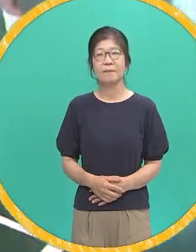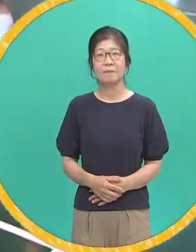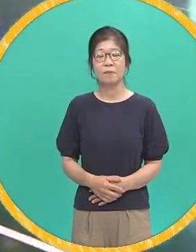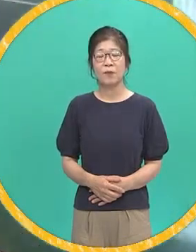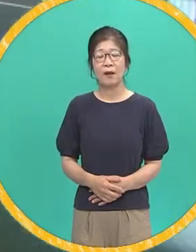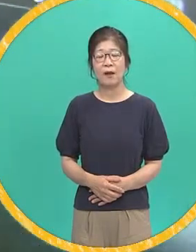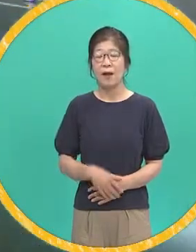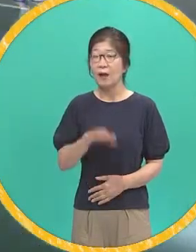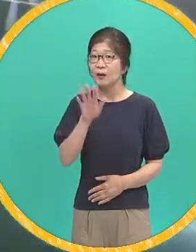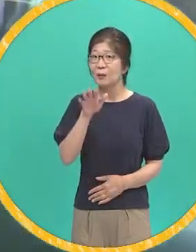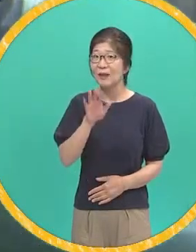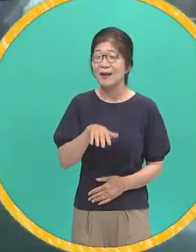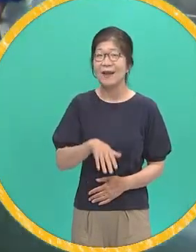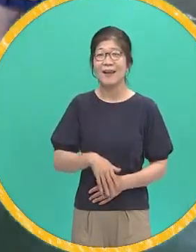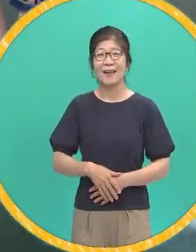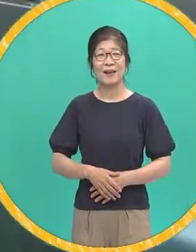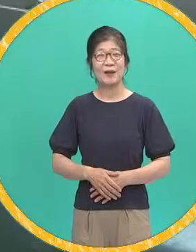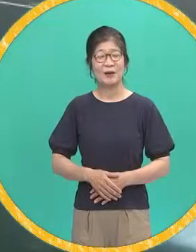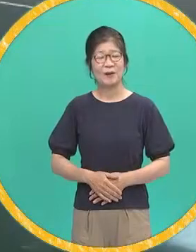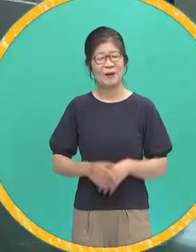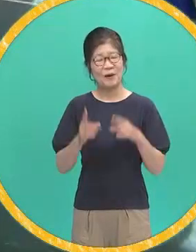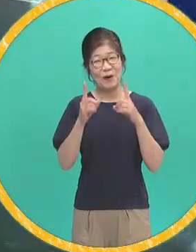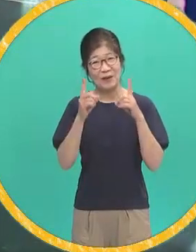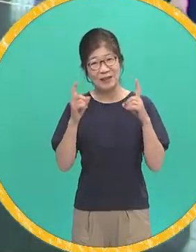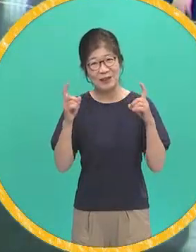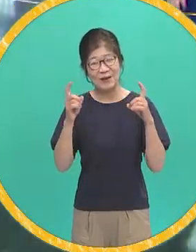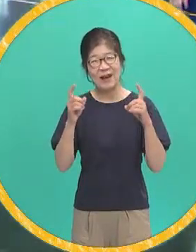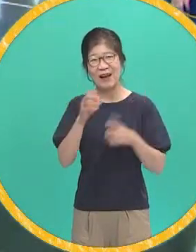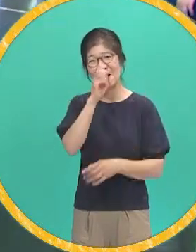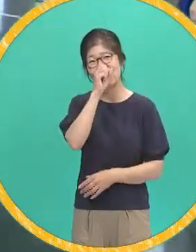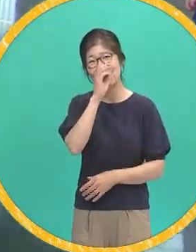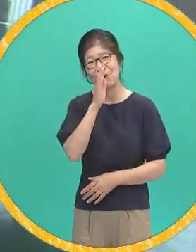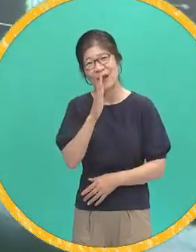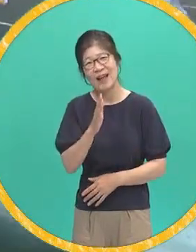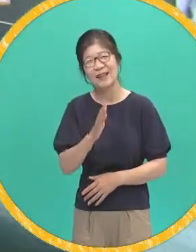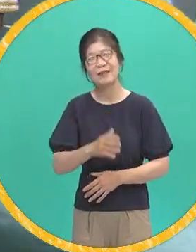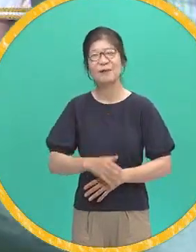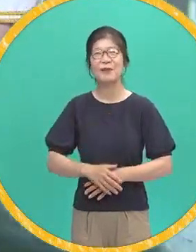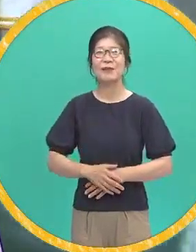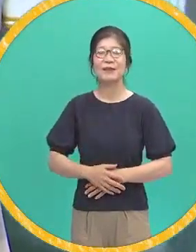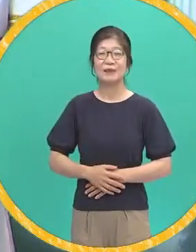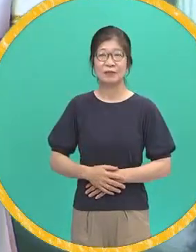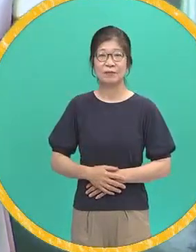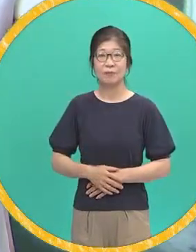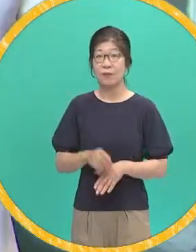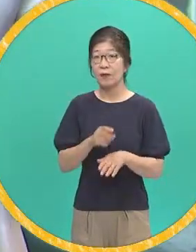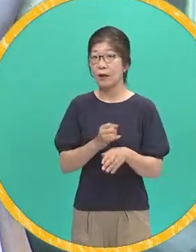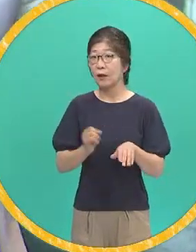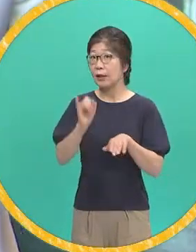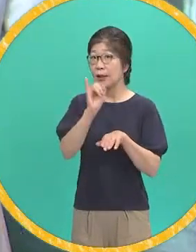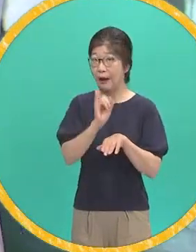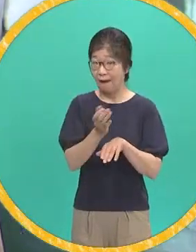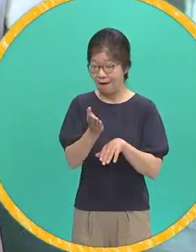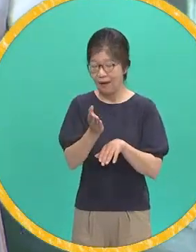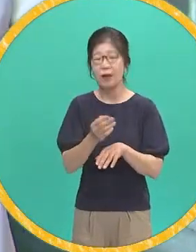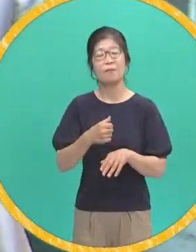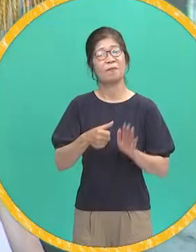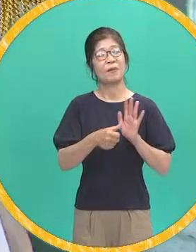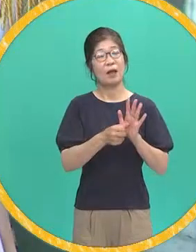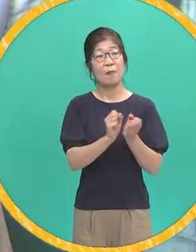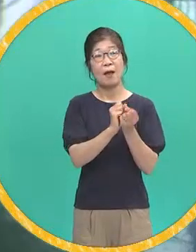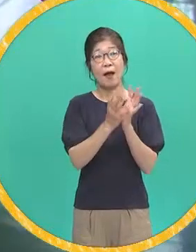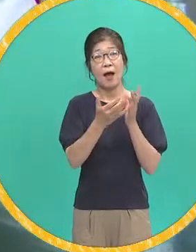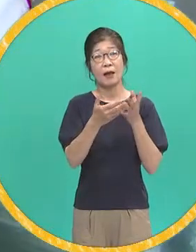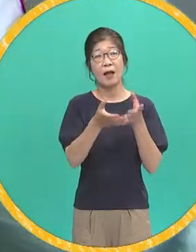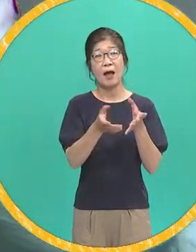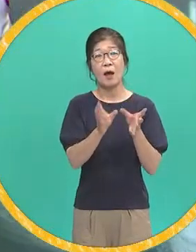すいませんこんにちはよろしくお願いしますリーダーのリーダーの花輪と申します